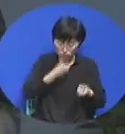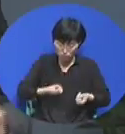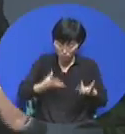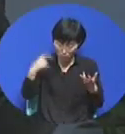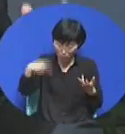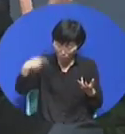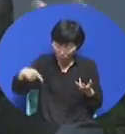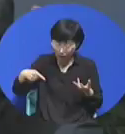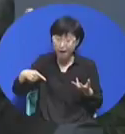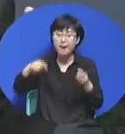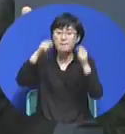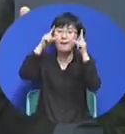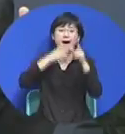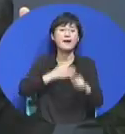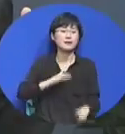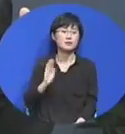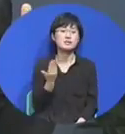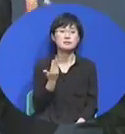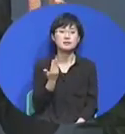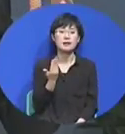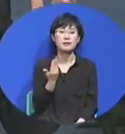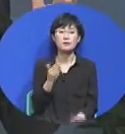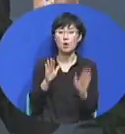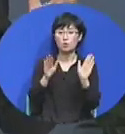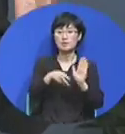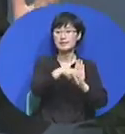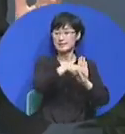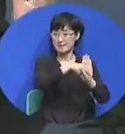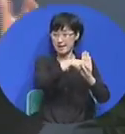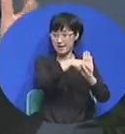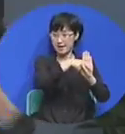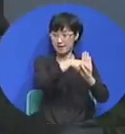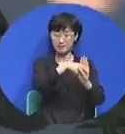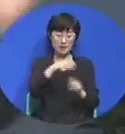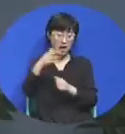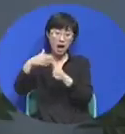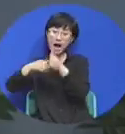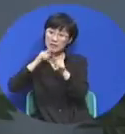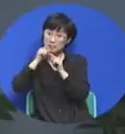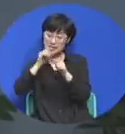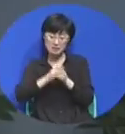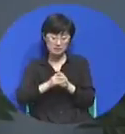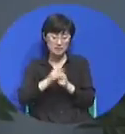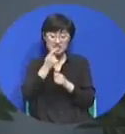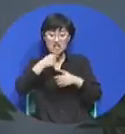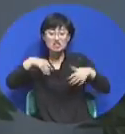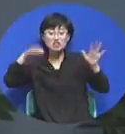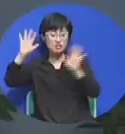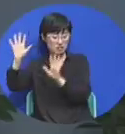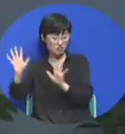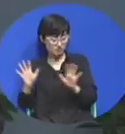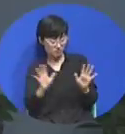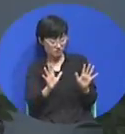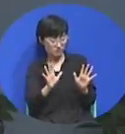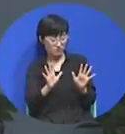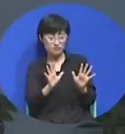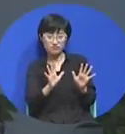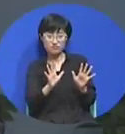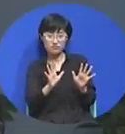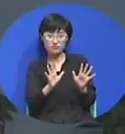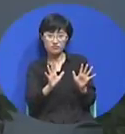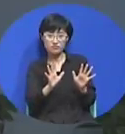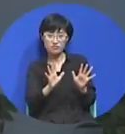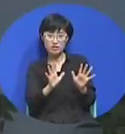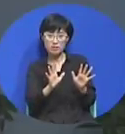보세요. 오늘 이사야에게 보좌에 앉으신 주님께서 날개 여섯 날개는 천사가 와서 이 역사했다. 이거는 영적 배경을 말하는 거예요. That's